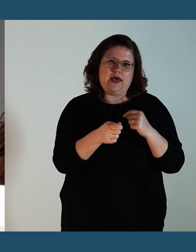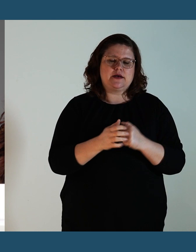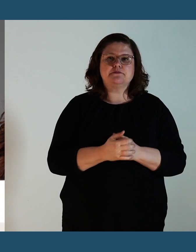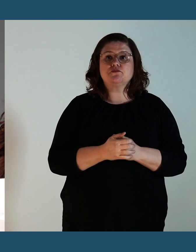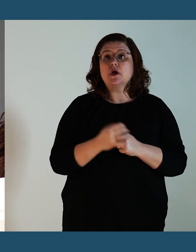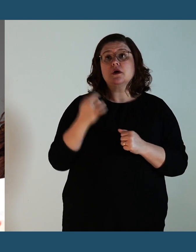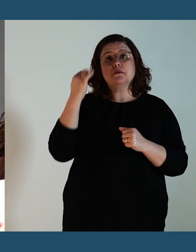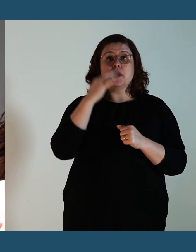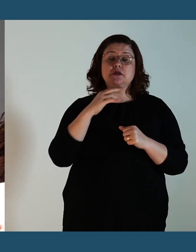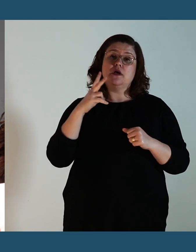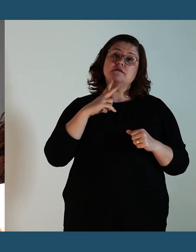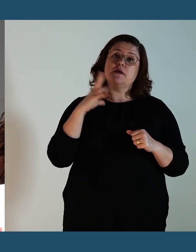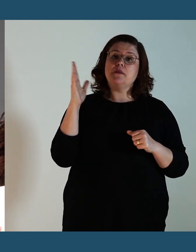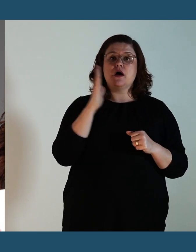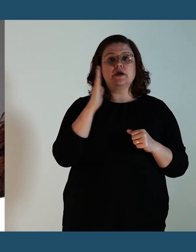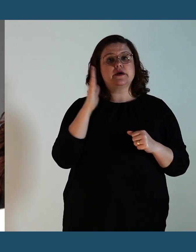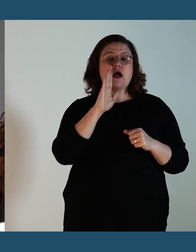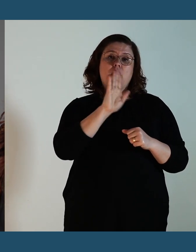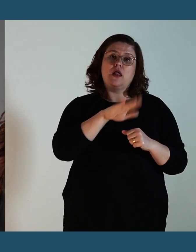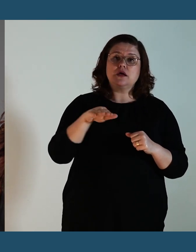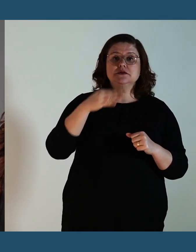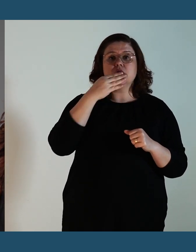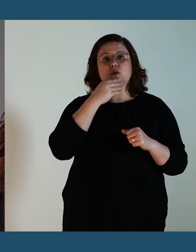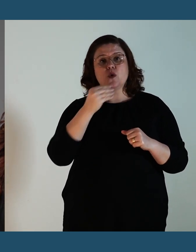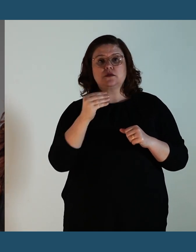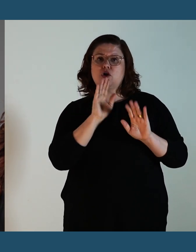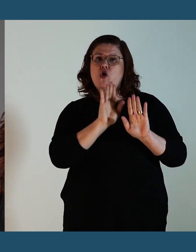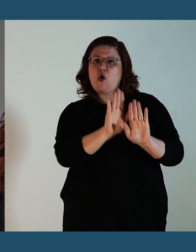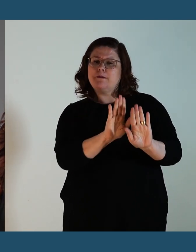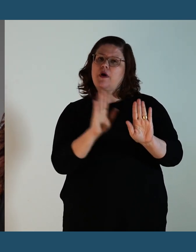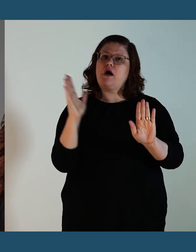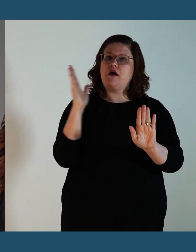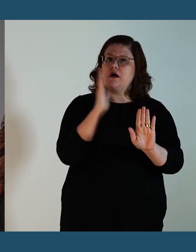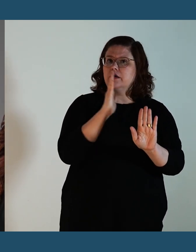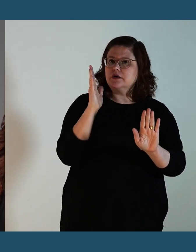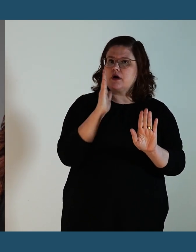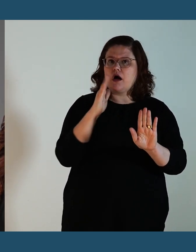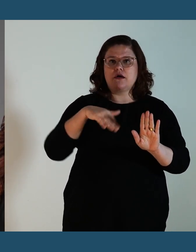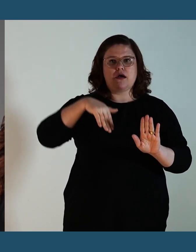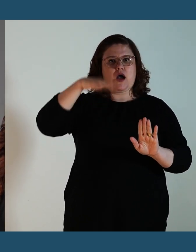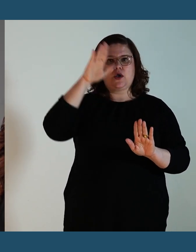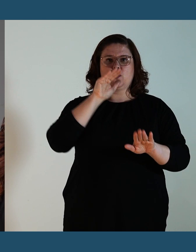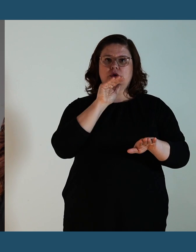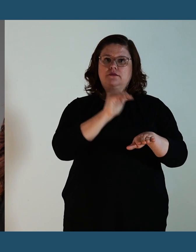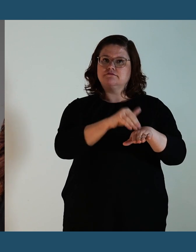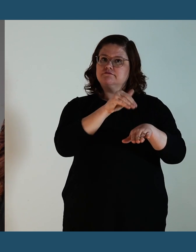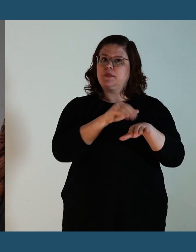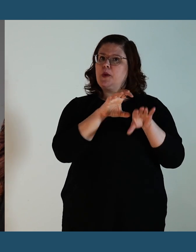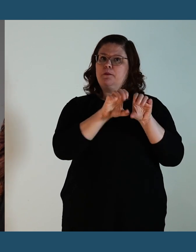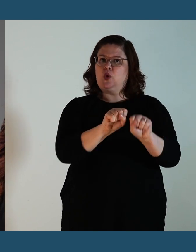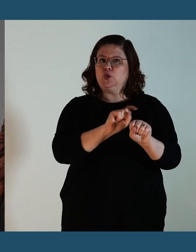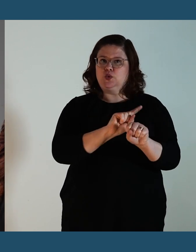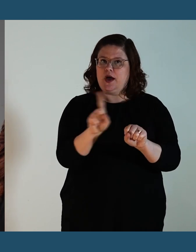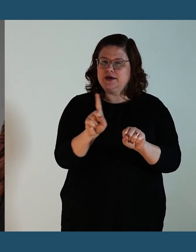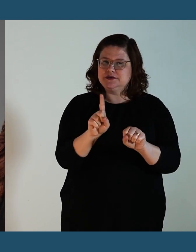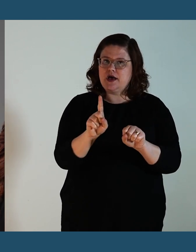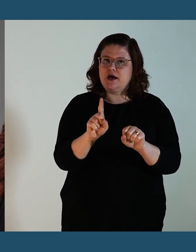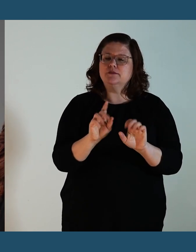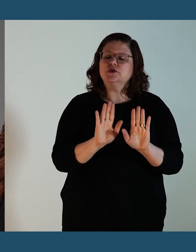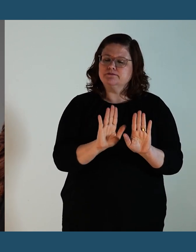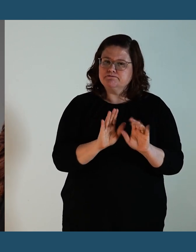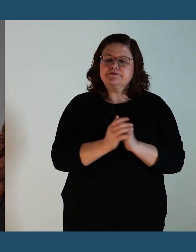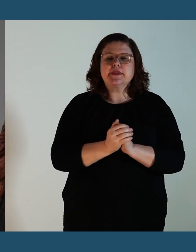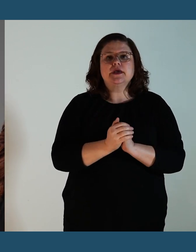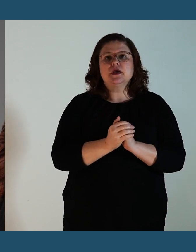että vapaa-aika on sellaista lasten ja nuorten autenttista aikaa, joiden aikuisten ei tulekaan puuttua. Mutta